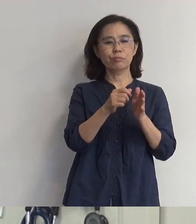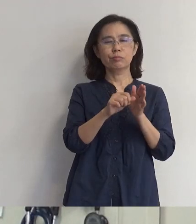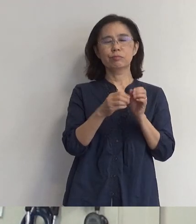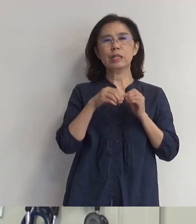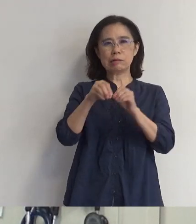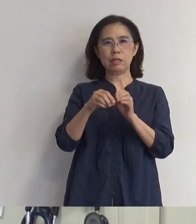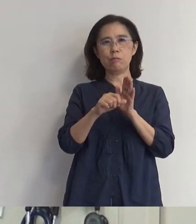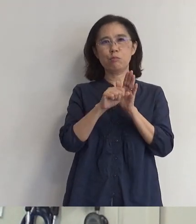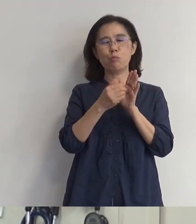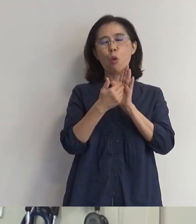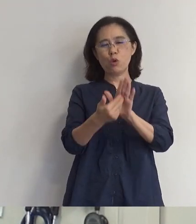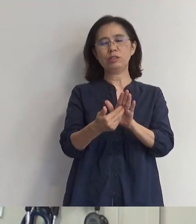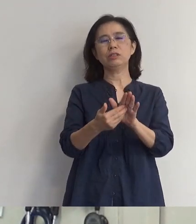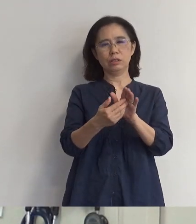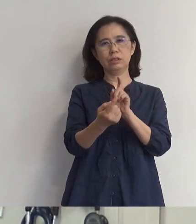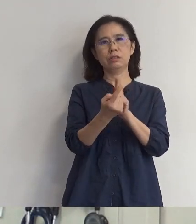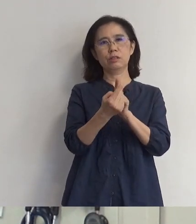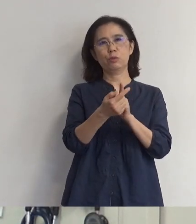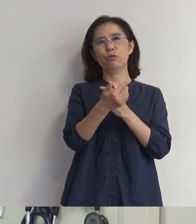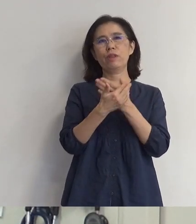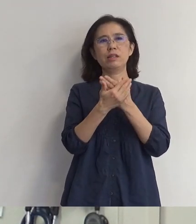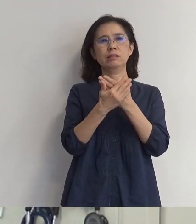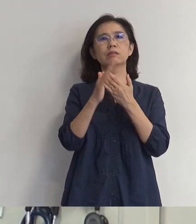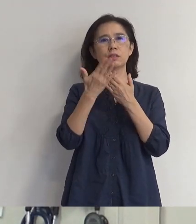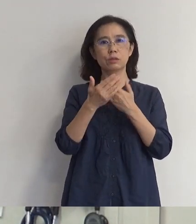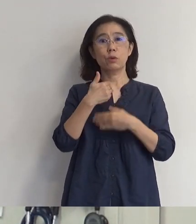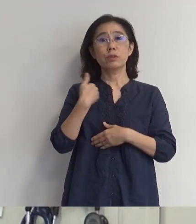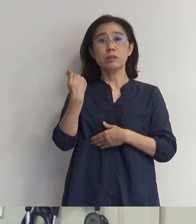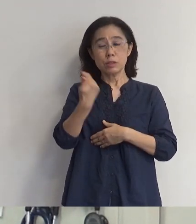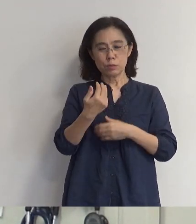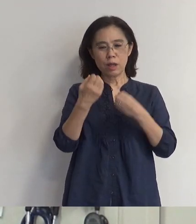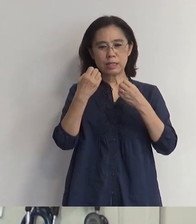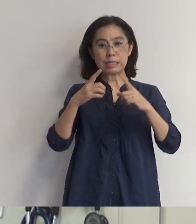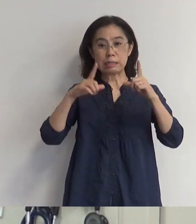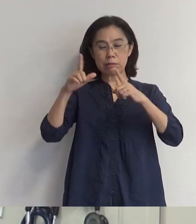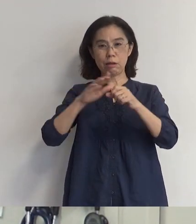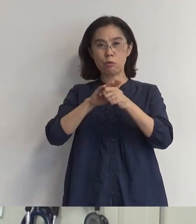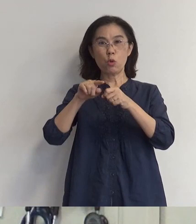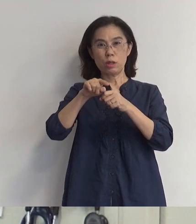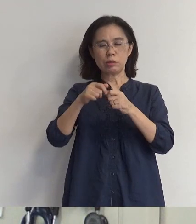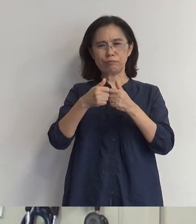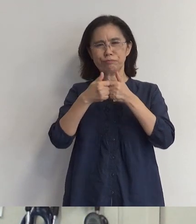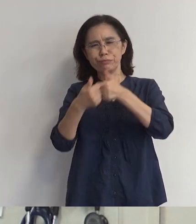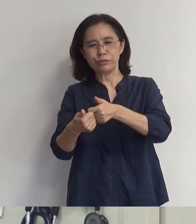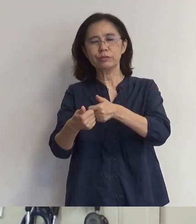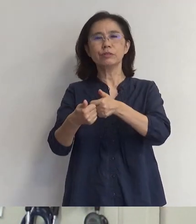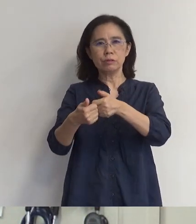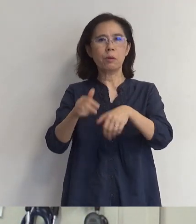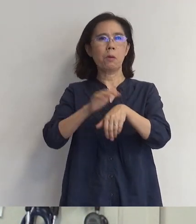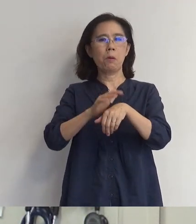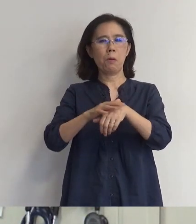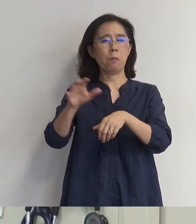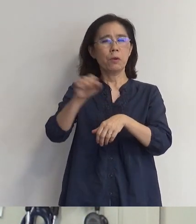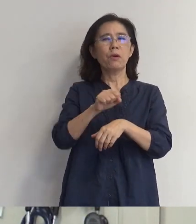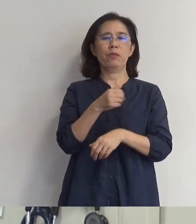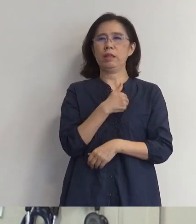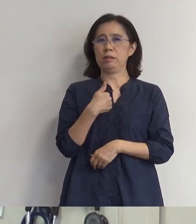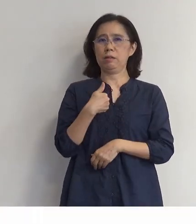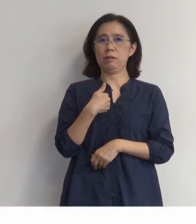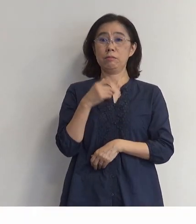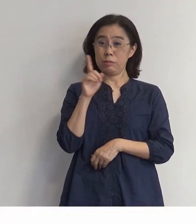染防止対策も大切ですが、私たちは新型コロナに打ち勝つ切り札を手に入れました